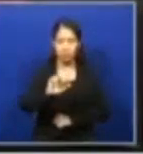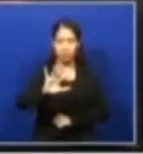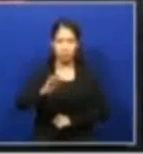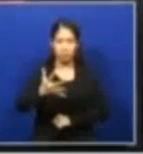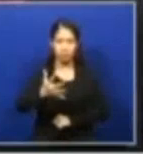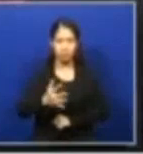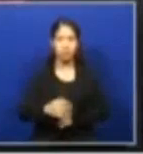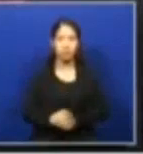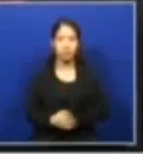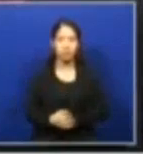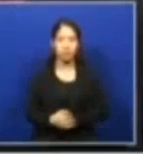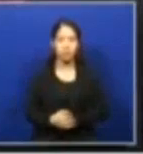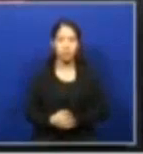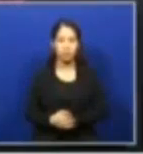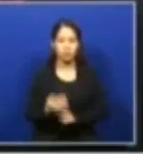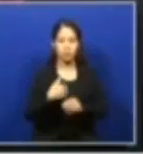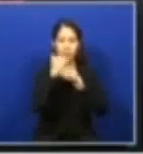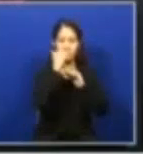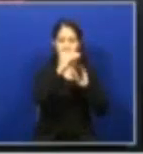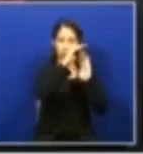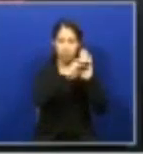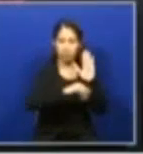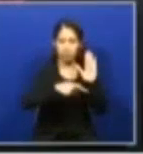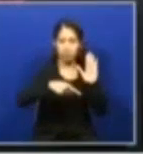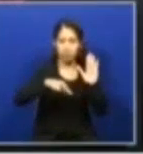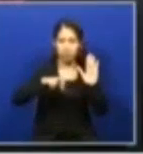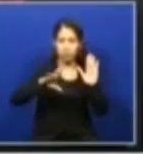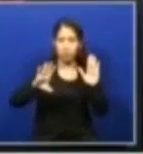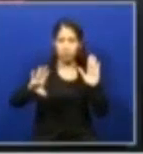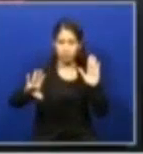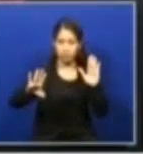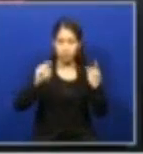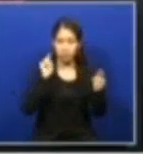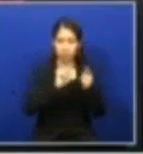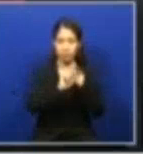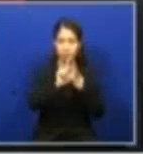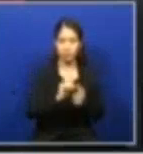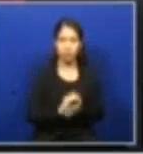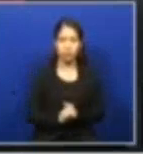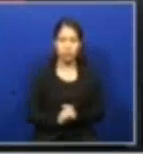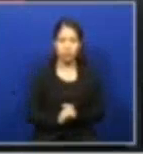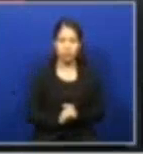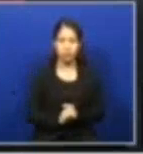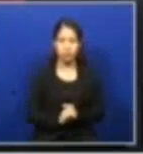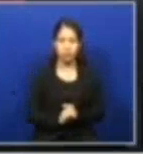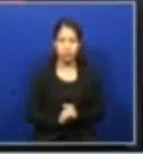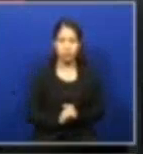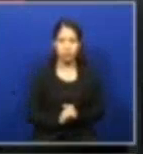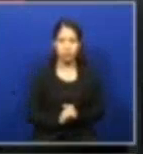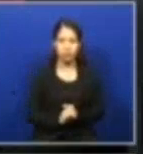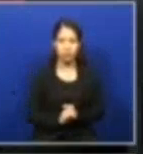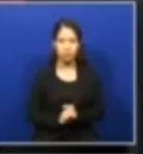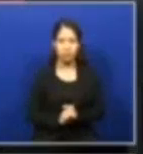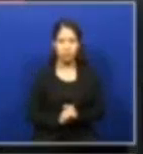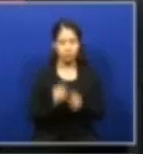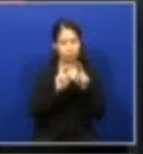950,000ที่กำหนดไว้ในพระราชบัญญัติฉบับที่1ครับสำหรับฉบับที่2